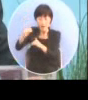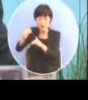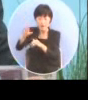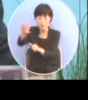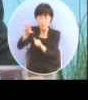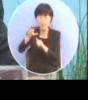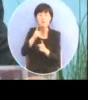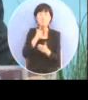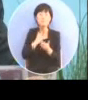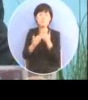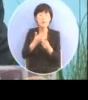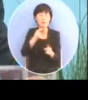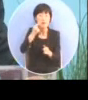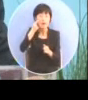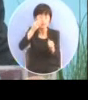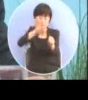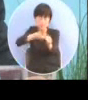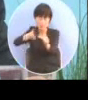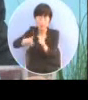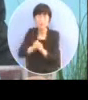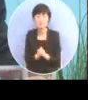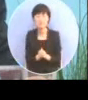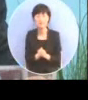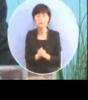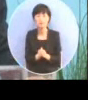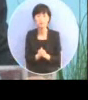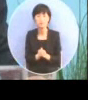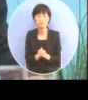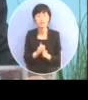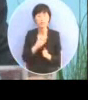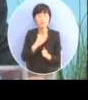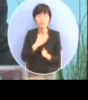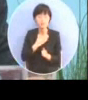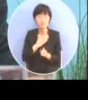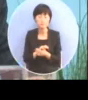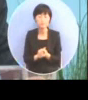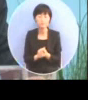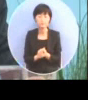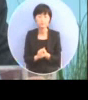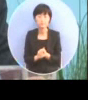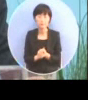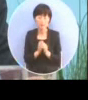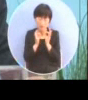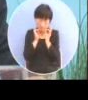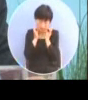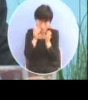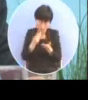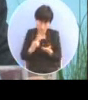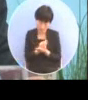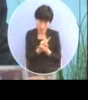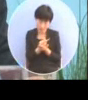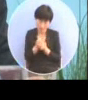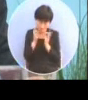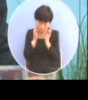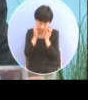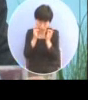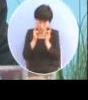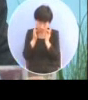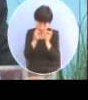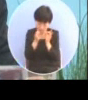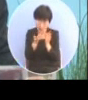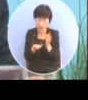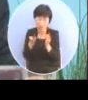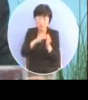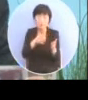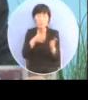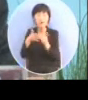Tôi mong các bạn hiểu điều này thì kinh nghiệm điều này thì mọi việc chấm dứt đúng không các bạn? Tôi thấy rằng nỗ lực đến mấy thì nỗ lực không thể